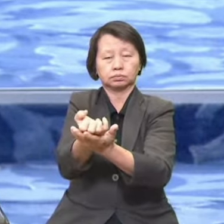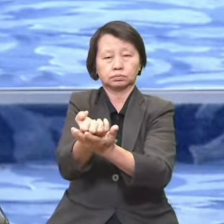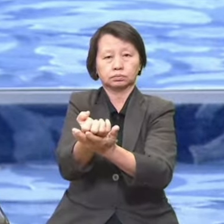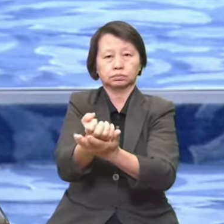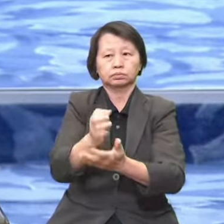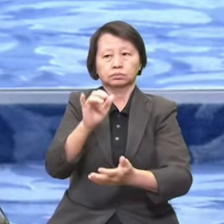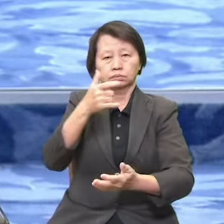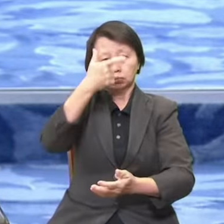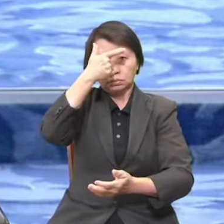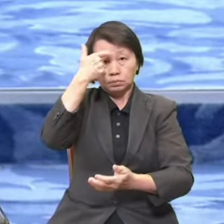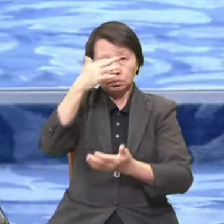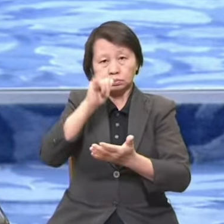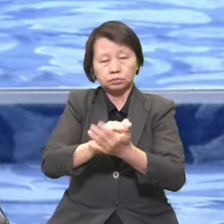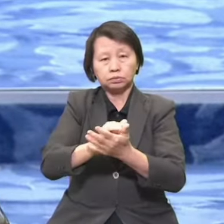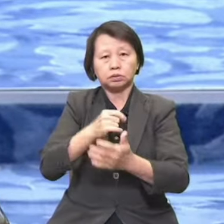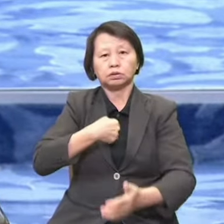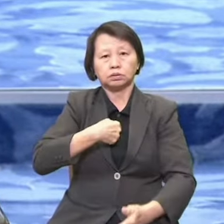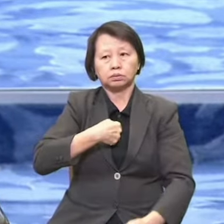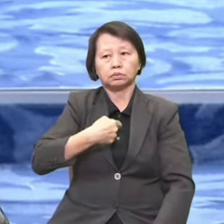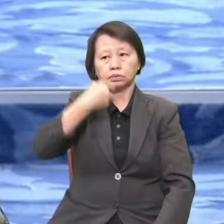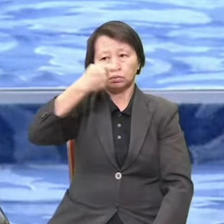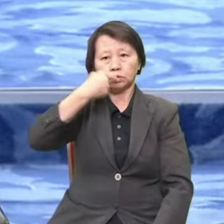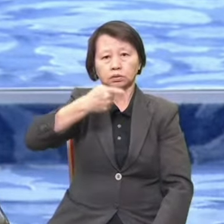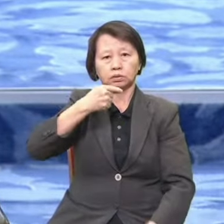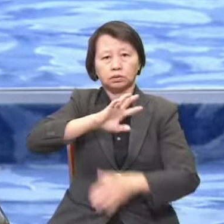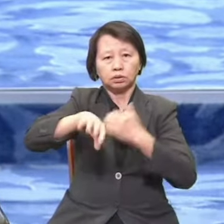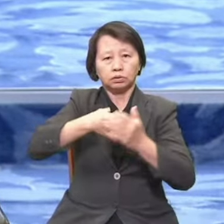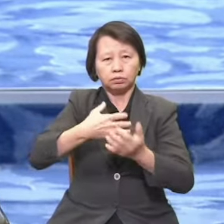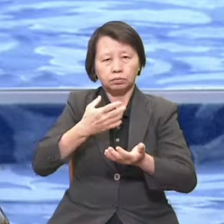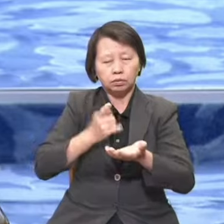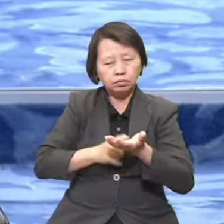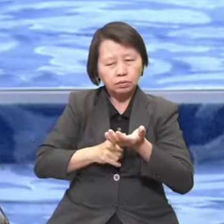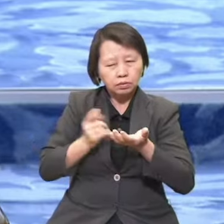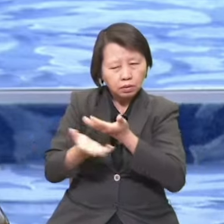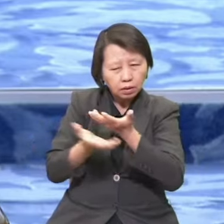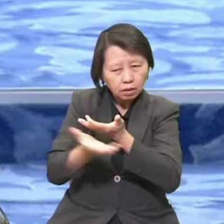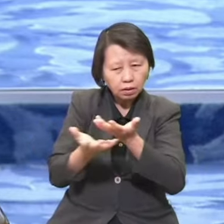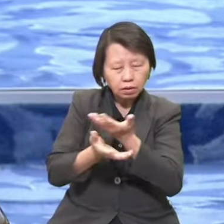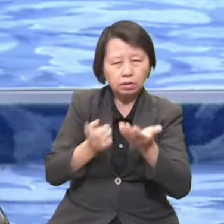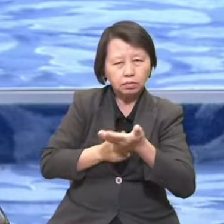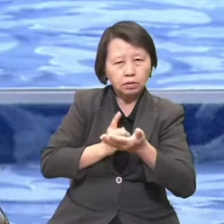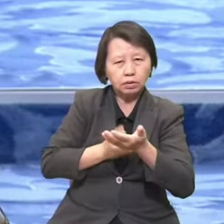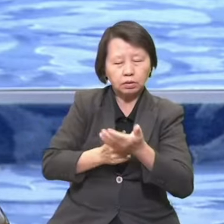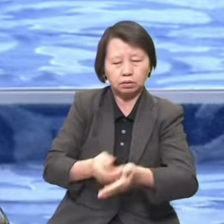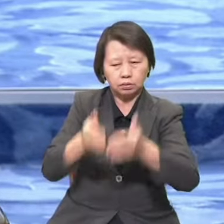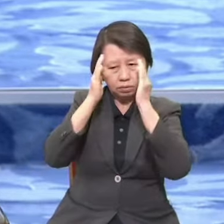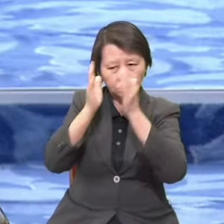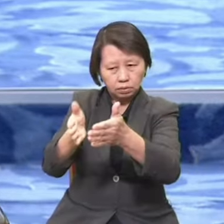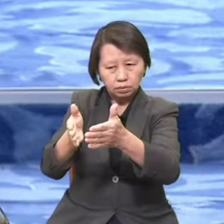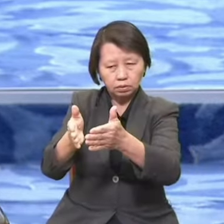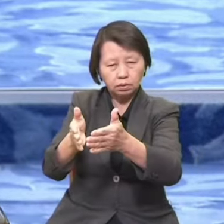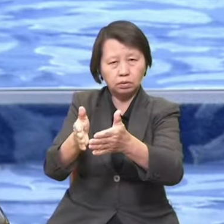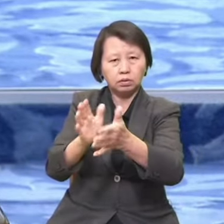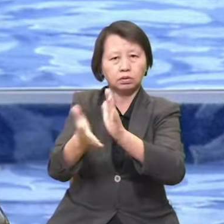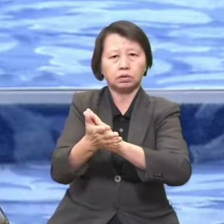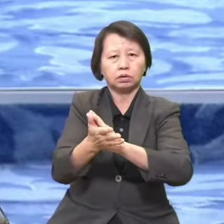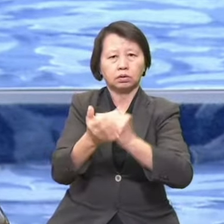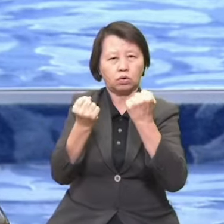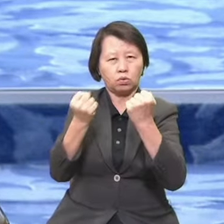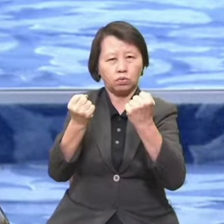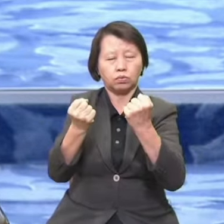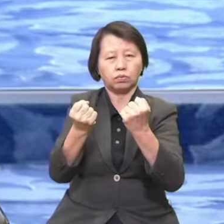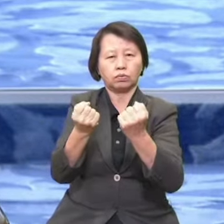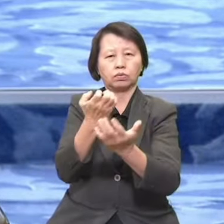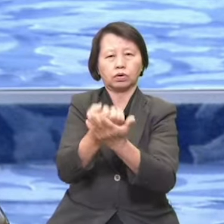yang sebab itu saya katakan semua perbincangan kita tertumpu kepada mengangkat kekuatan ekonomi